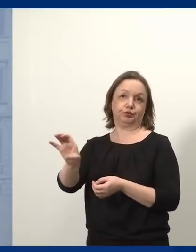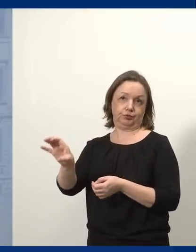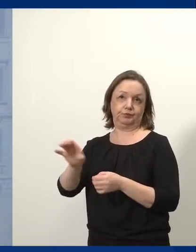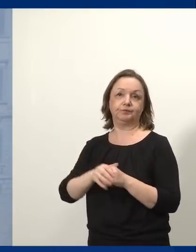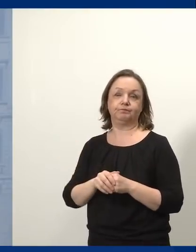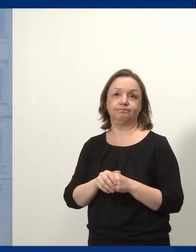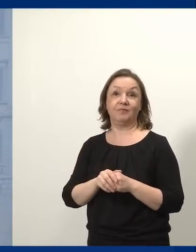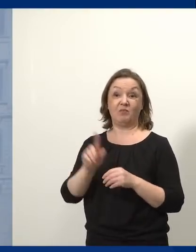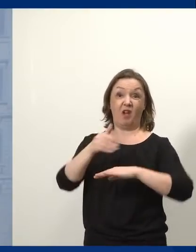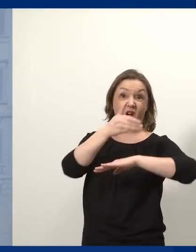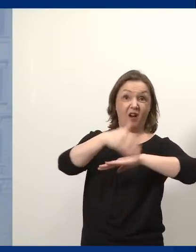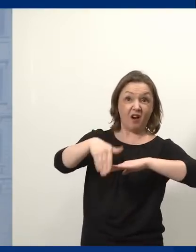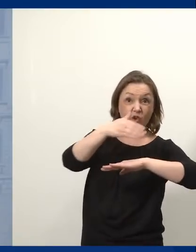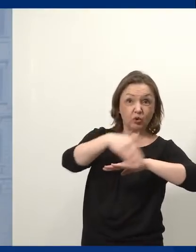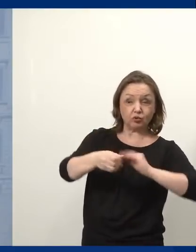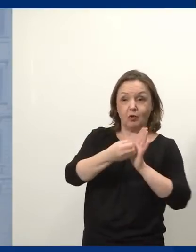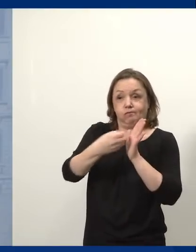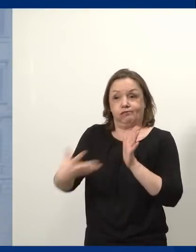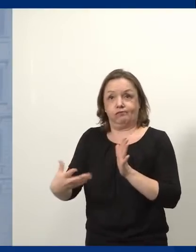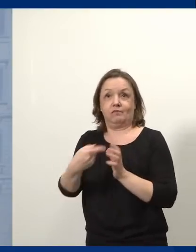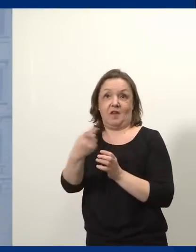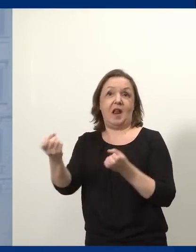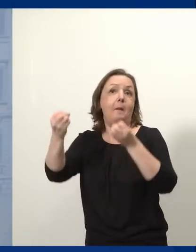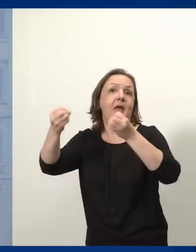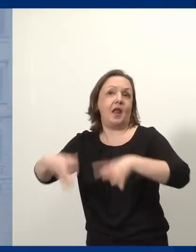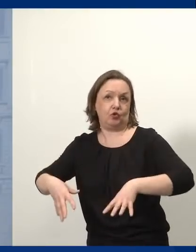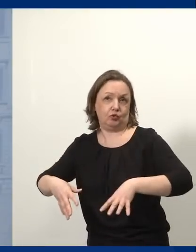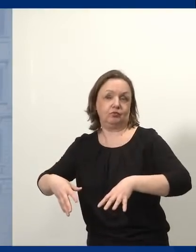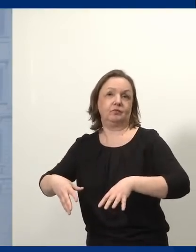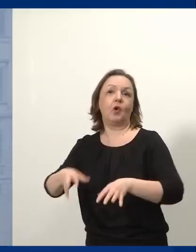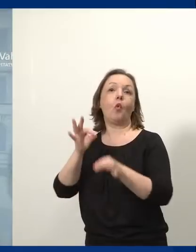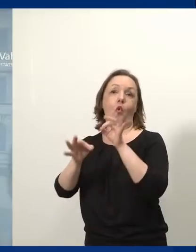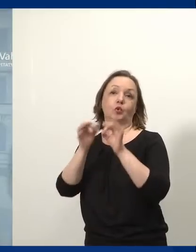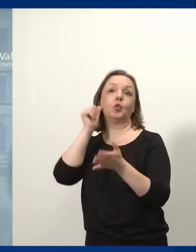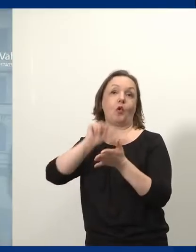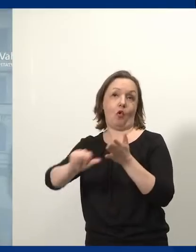näistä rajoitustoimista, jotka heille ovat aiheutuneet.